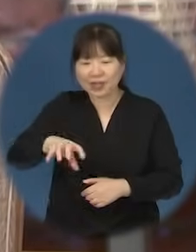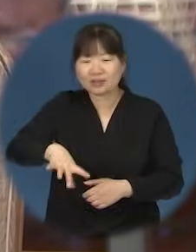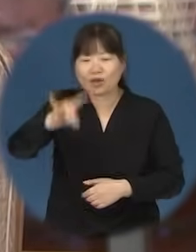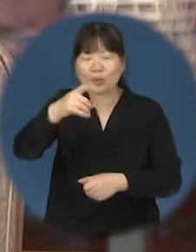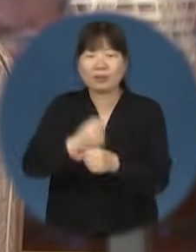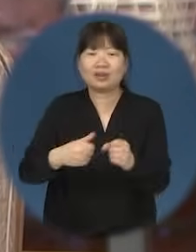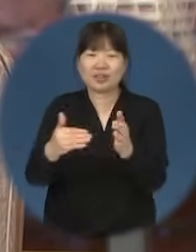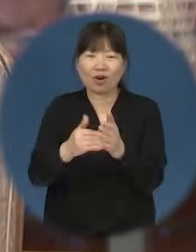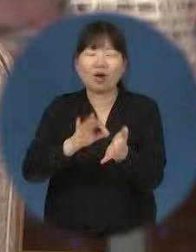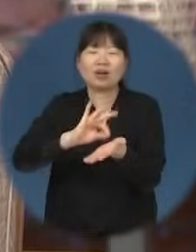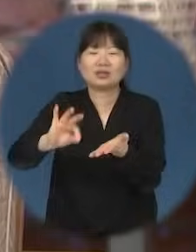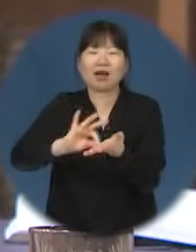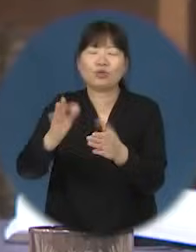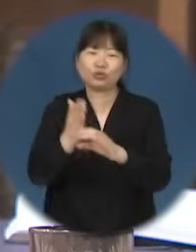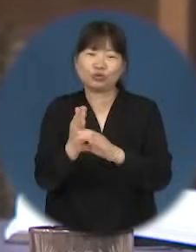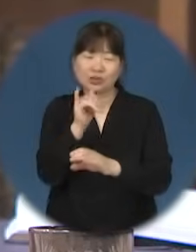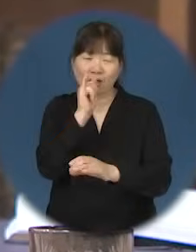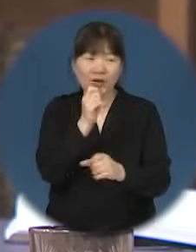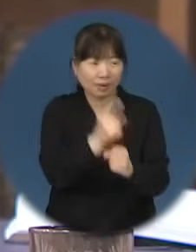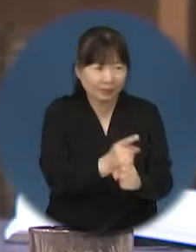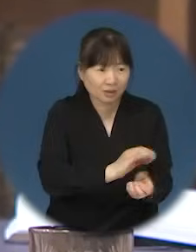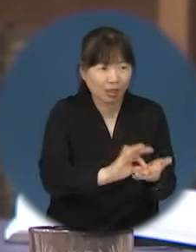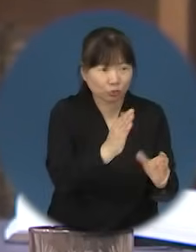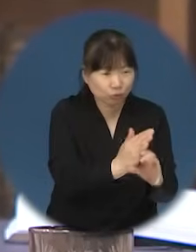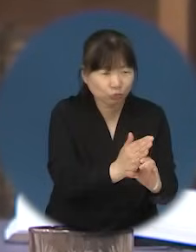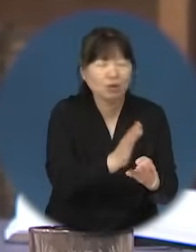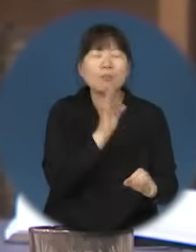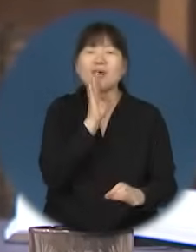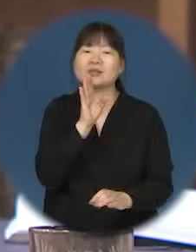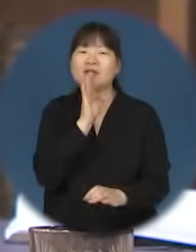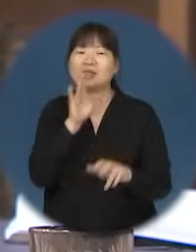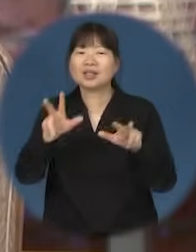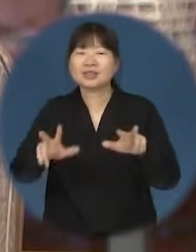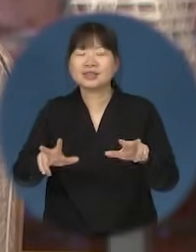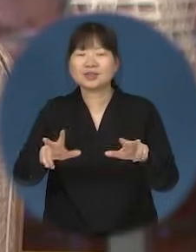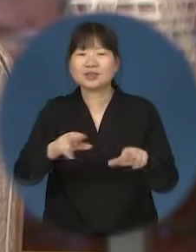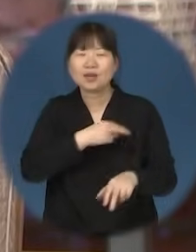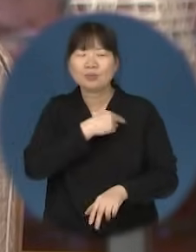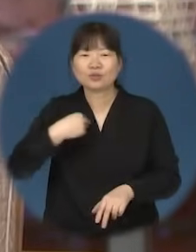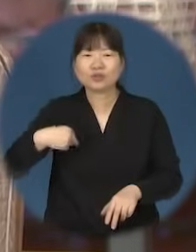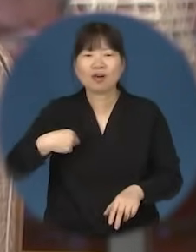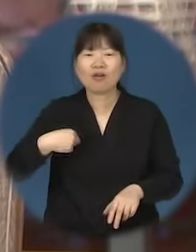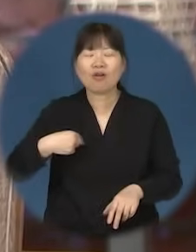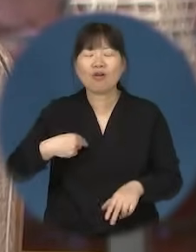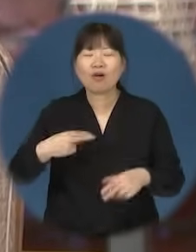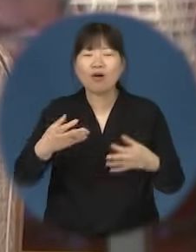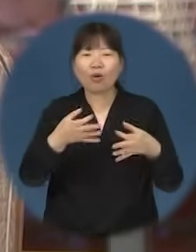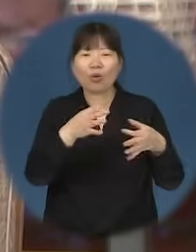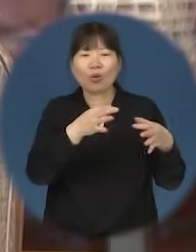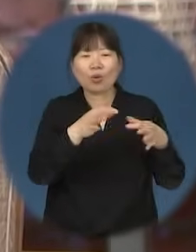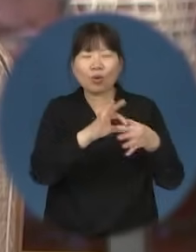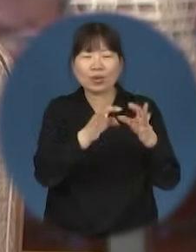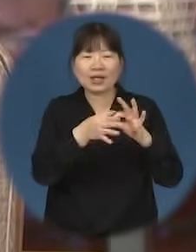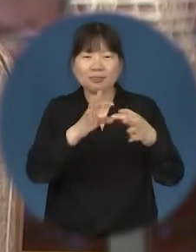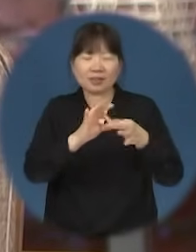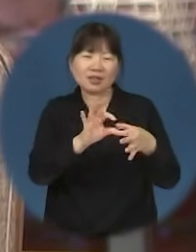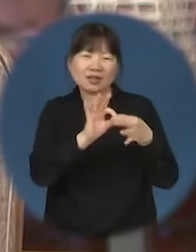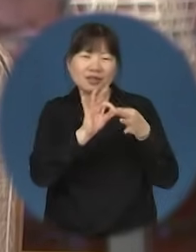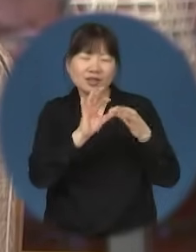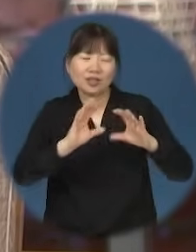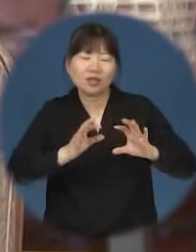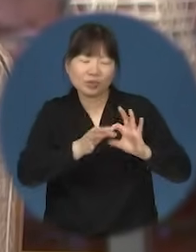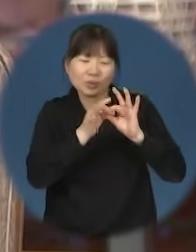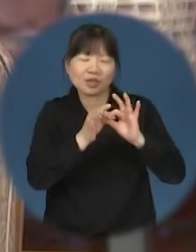만들어서 통용이 되고 있고요. 이미 통용되고 있어요? 예, 예. 요번에 이제 북경 올림픽 통해서 좀 세계화 하겠다 이런